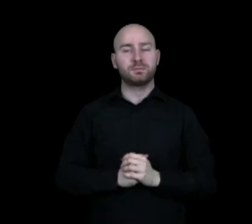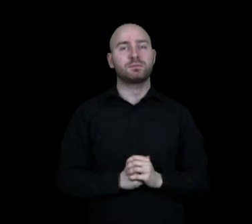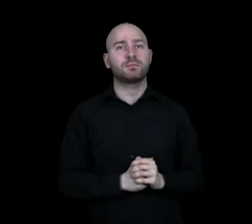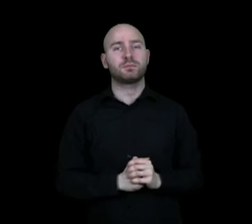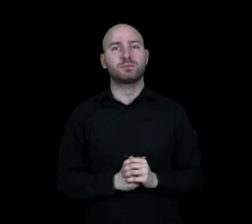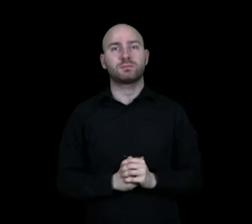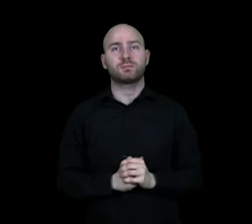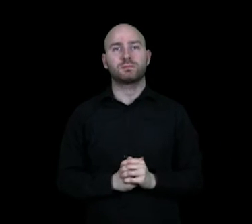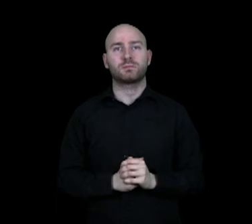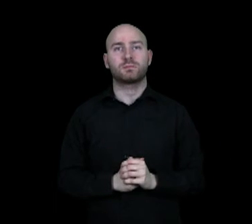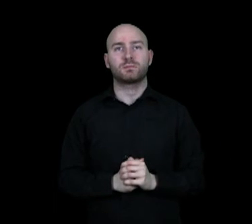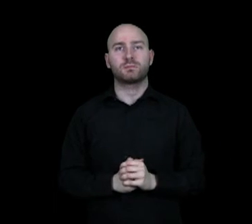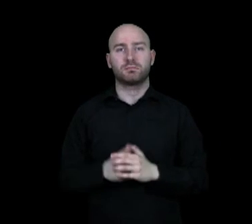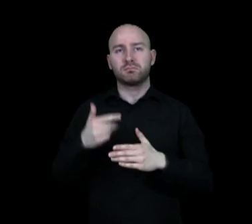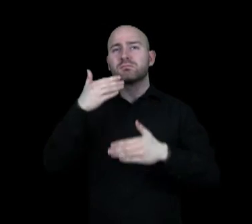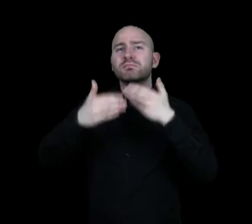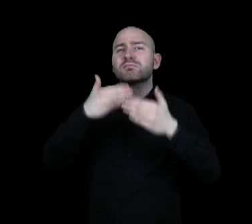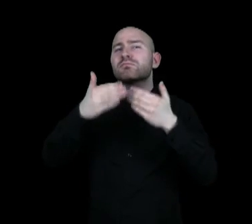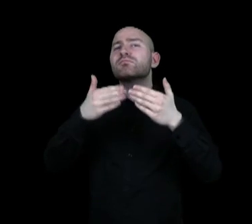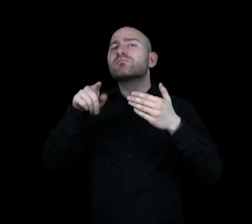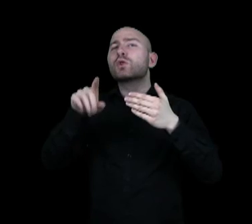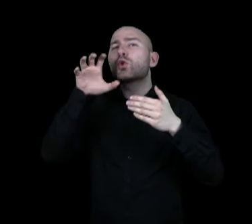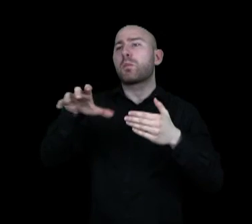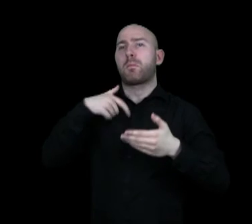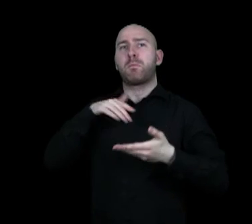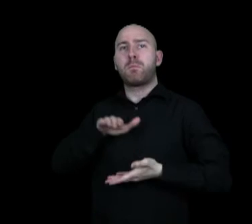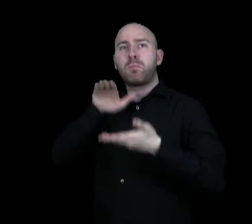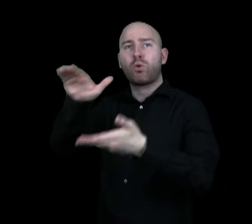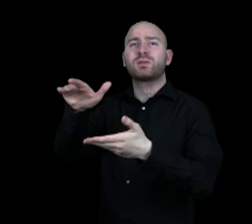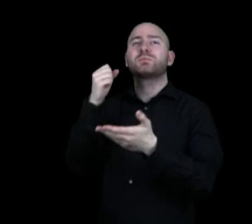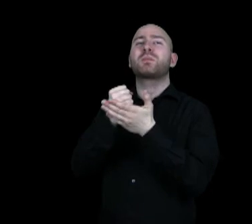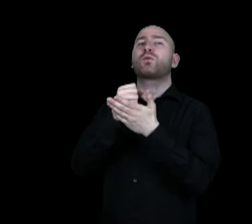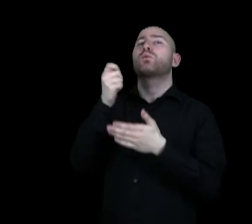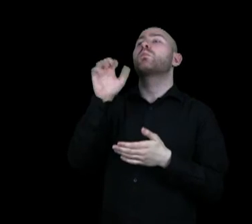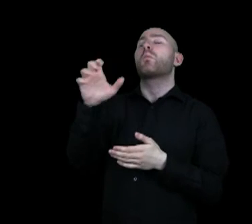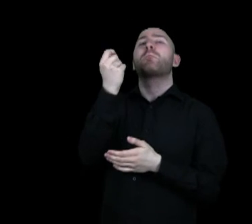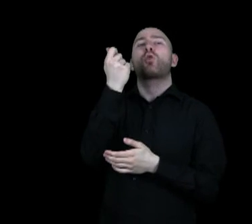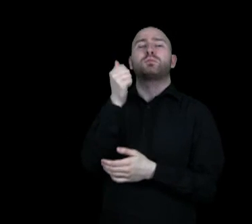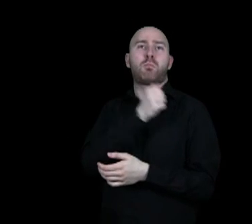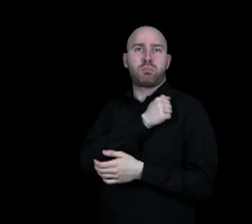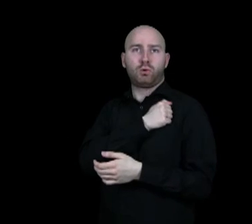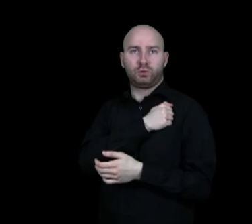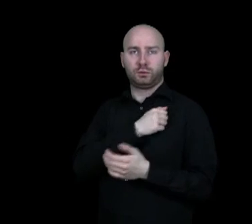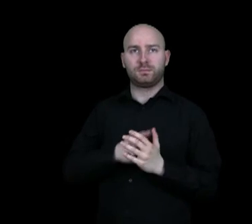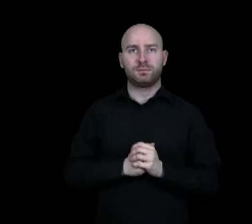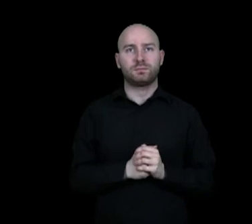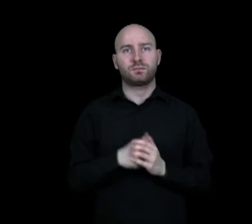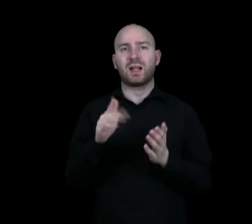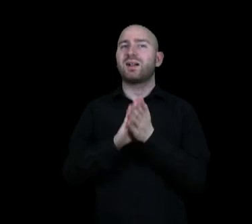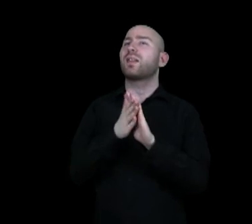pożyczenia. Pomyślmy o rynku pieniędzy. Rynek pieniędzy. Teraz myślę